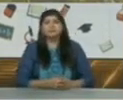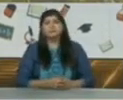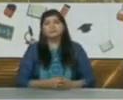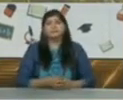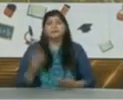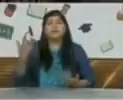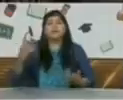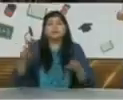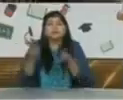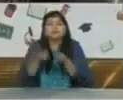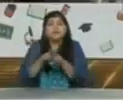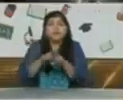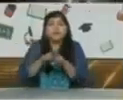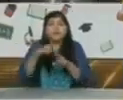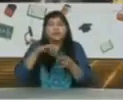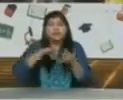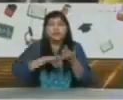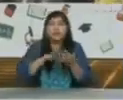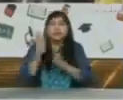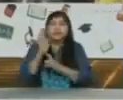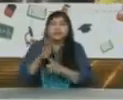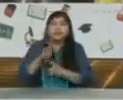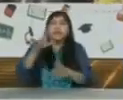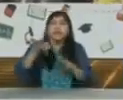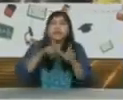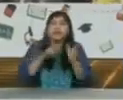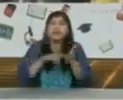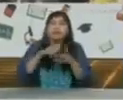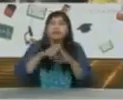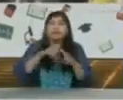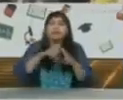अब जैसे लता दीदी हैं,